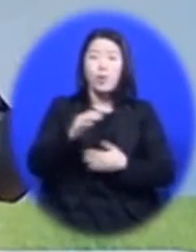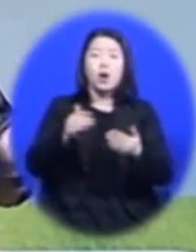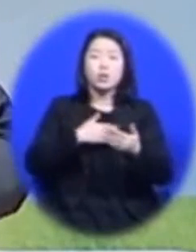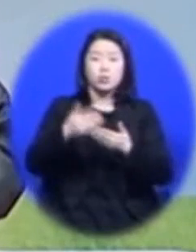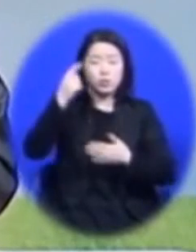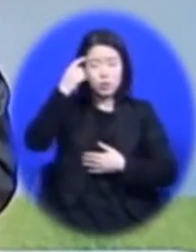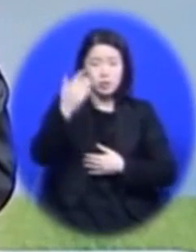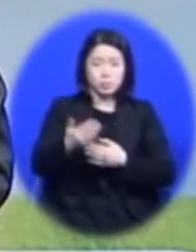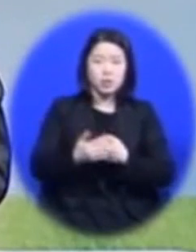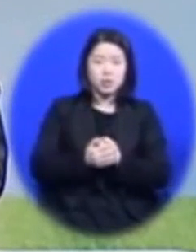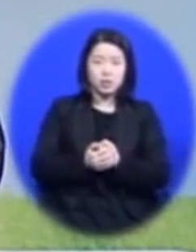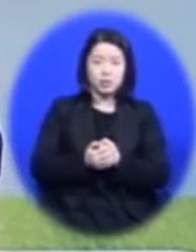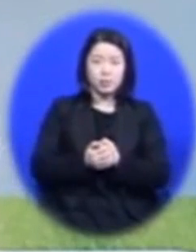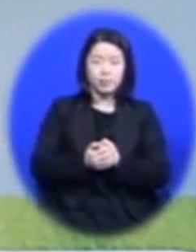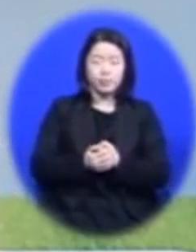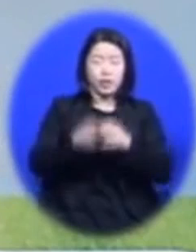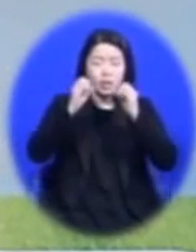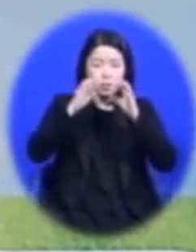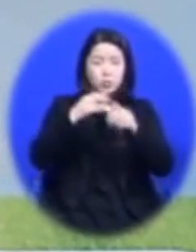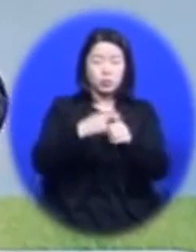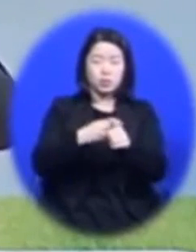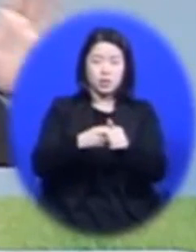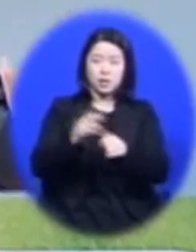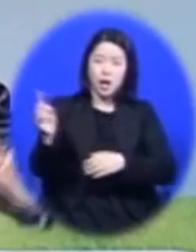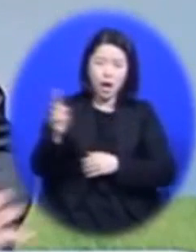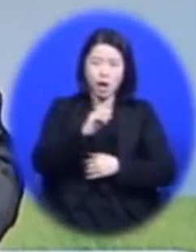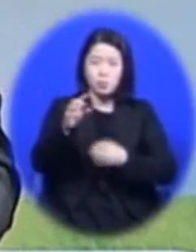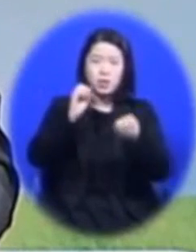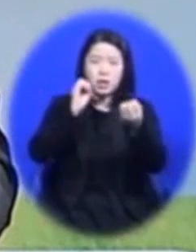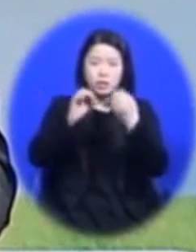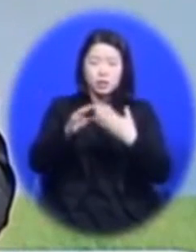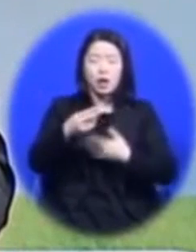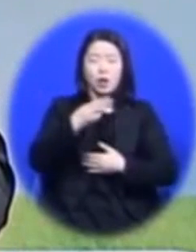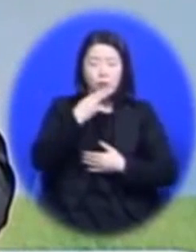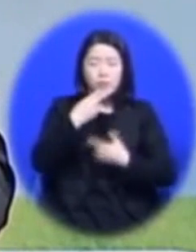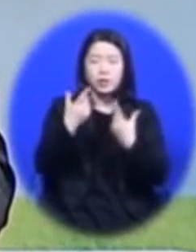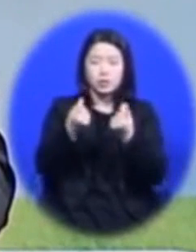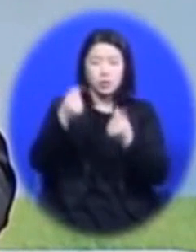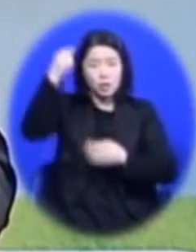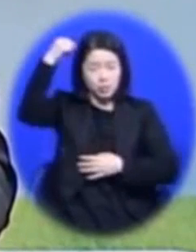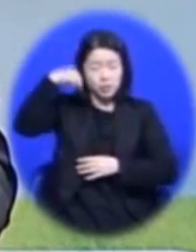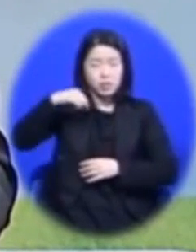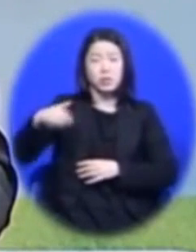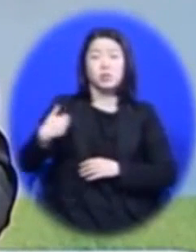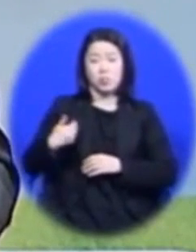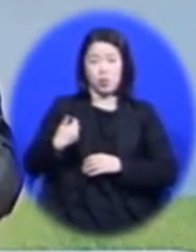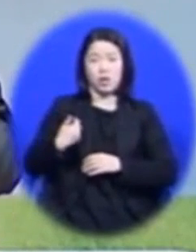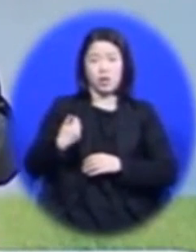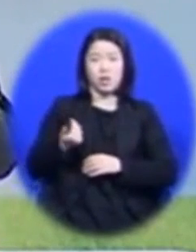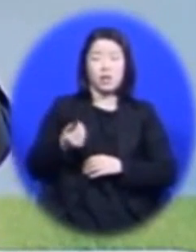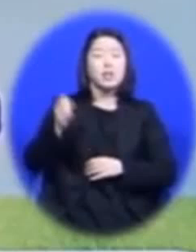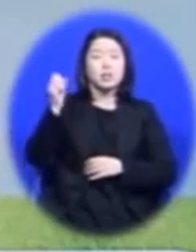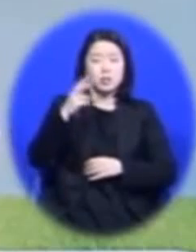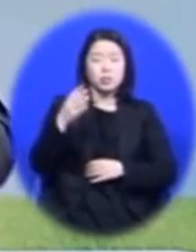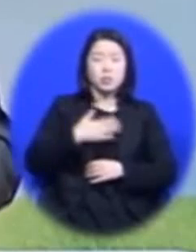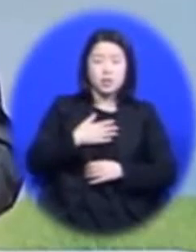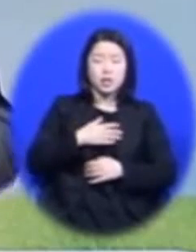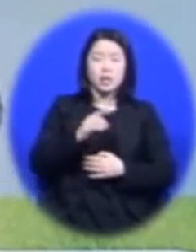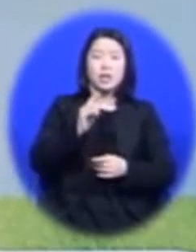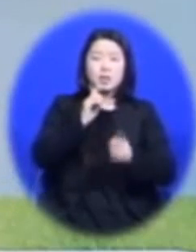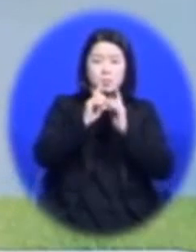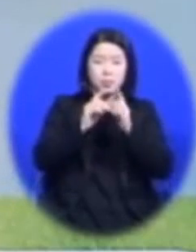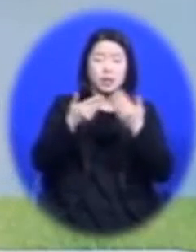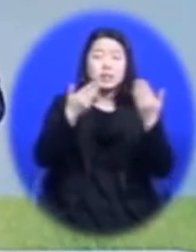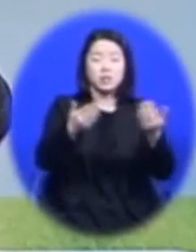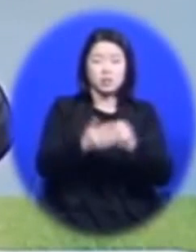두렵겠어요? 전도사님 아무런 응답이 없는 것처럼 느껴질지 모릅니다. 그리고 제 이야기를 드렸어요.